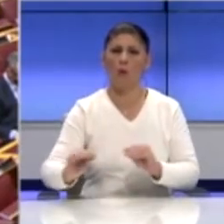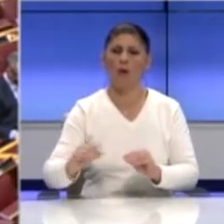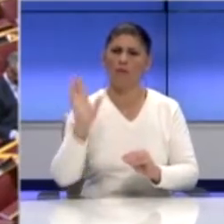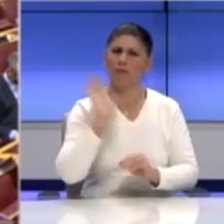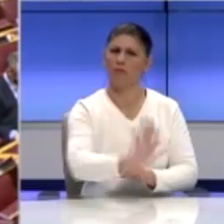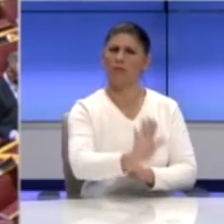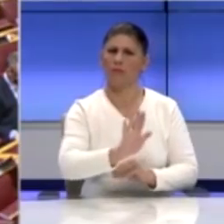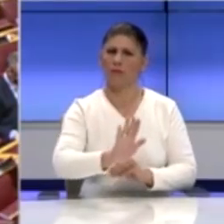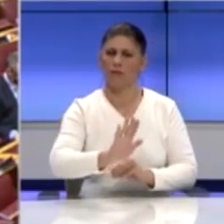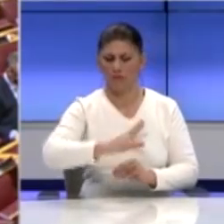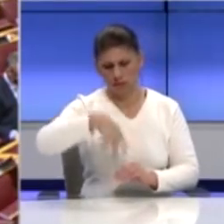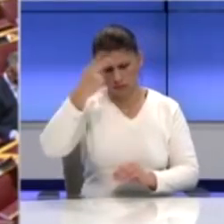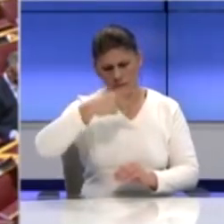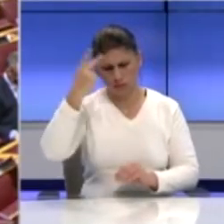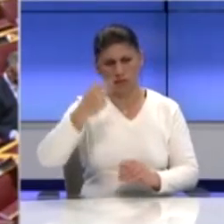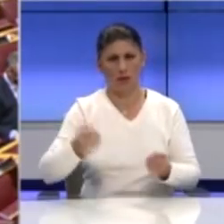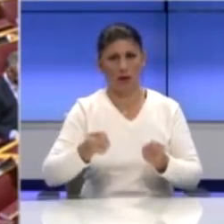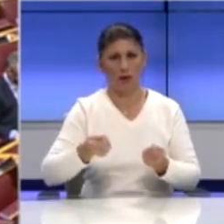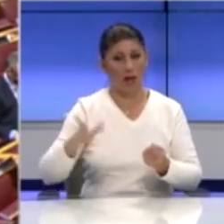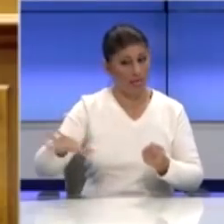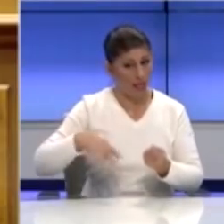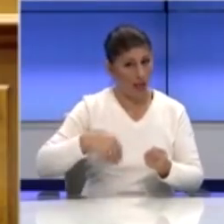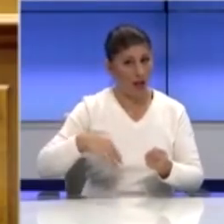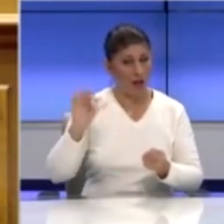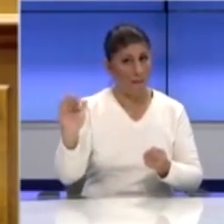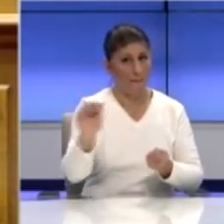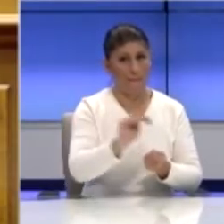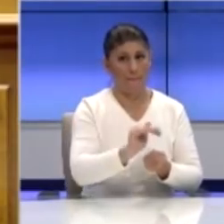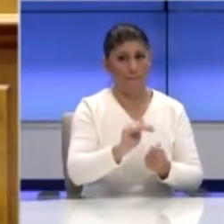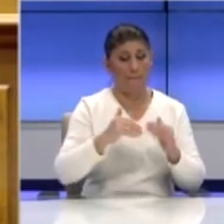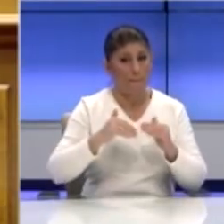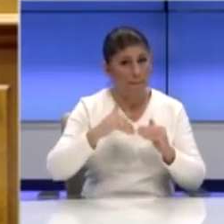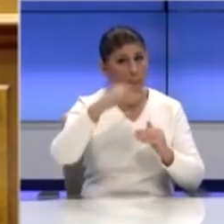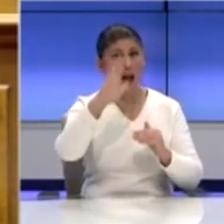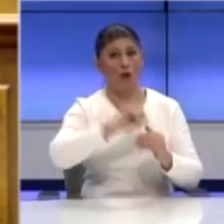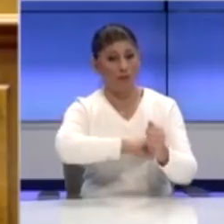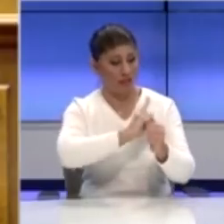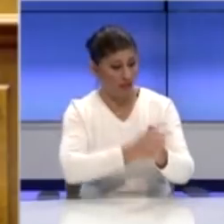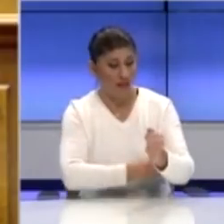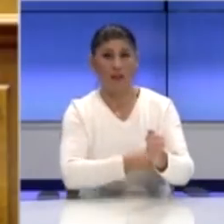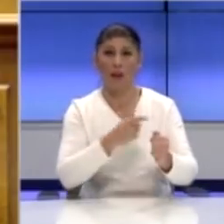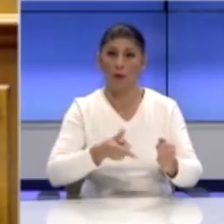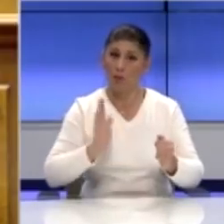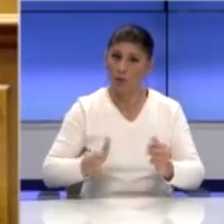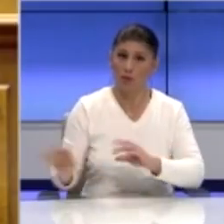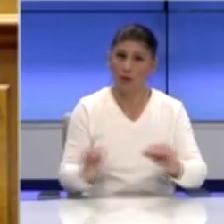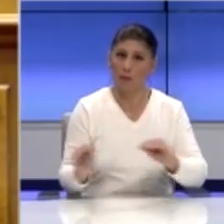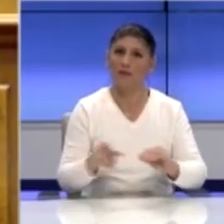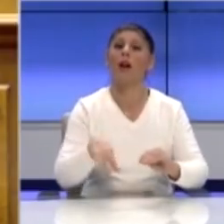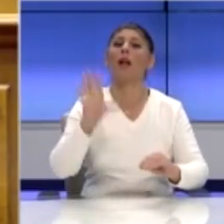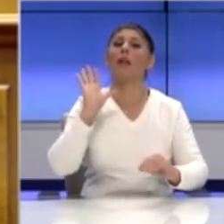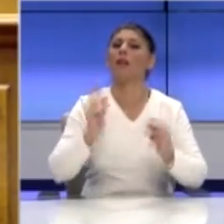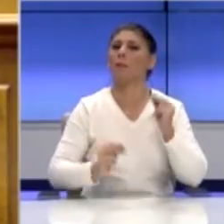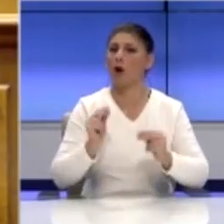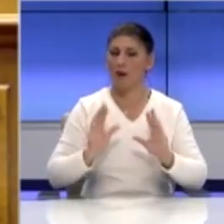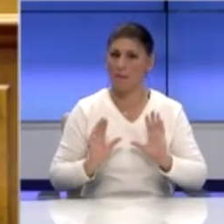να λειτουργούν παντελώς ανεξέλεγκτες και να δέχονται παραγγελίες πολύ πάνω από τη δυναμικότητά τους, δεν είναι